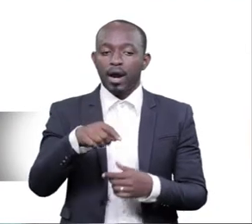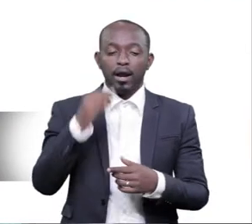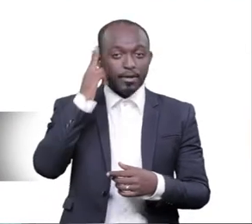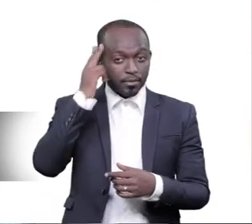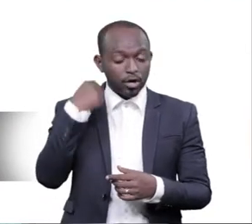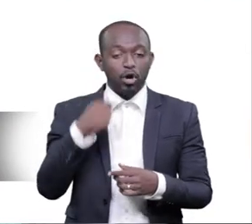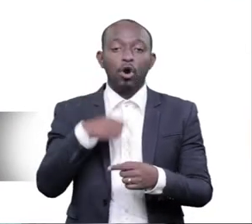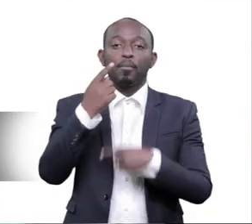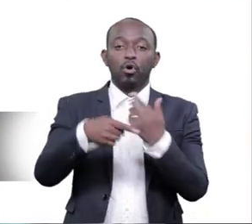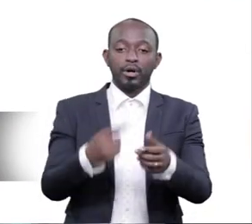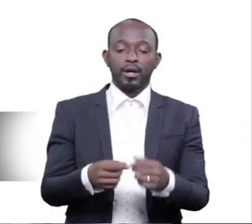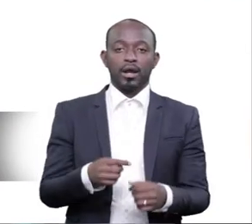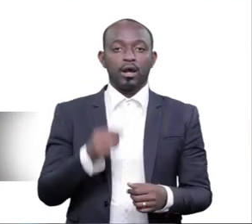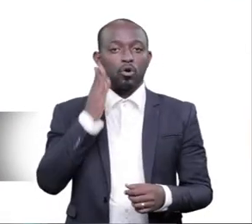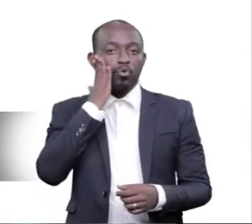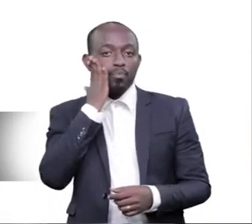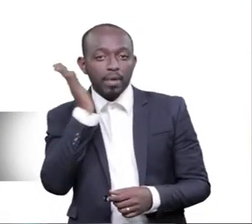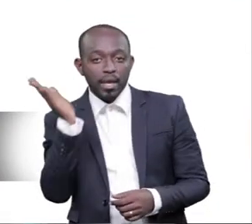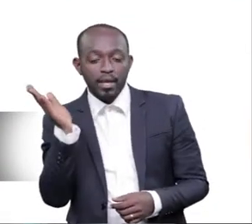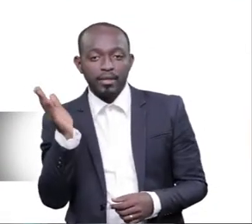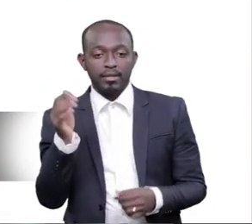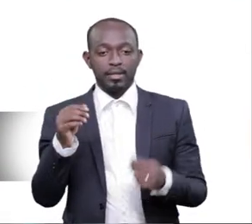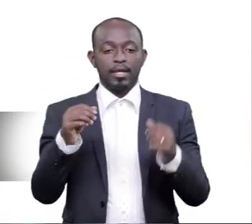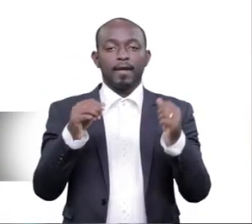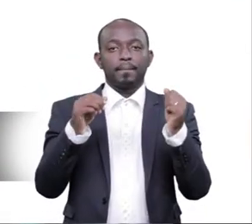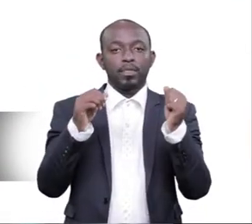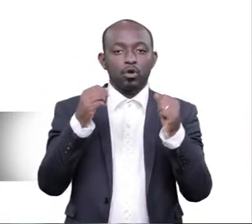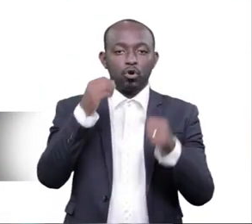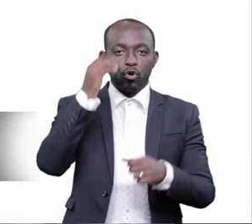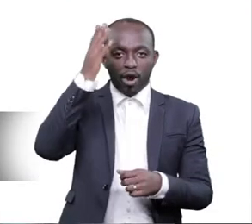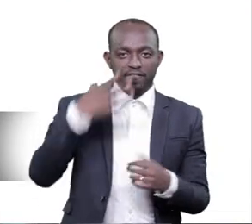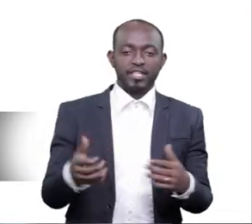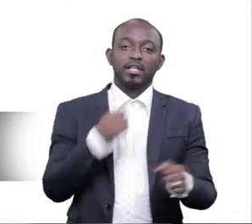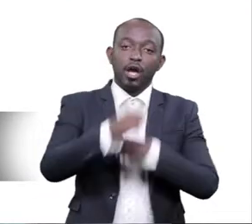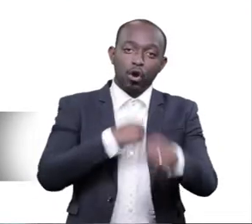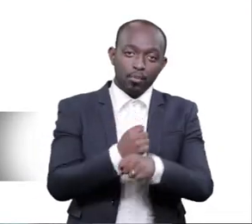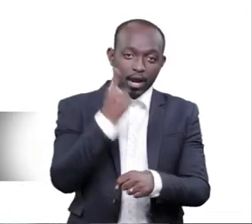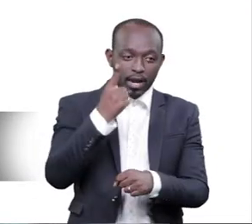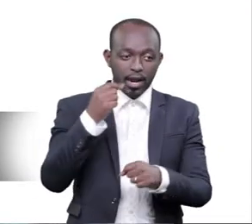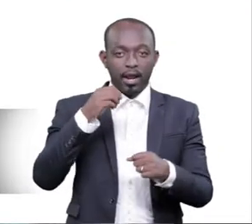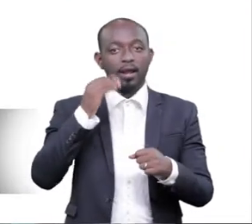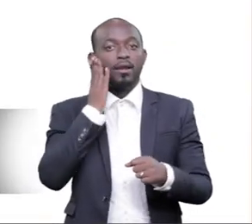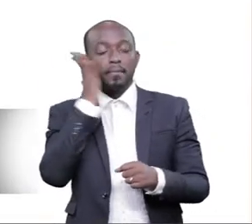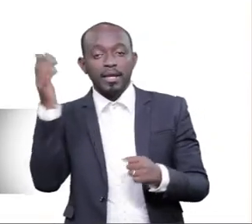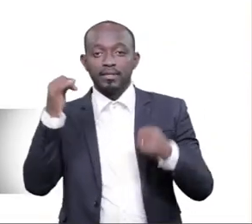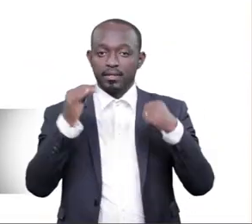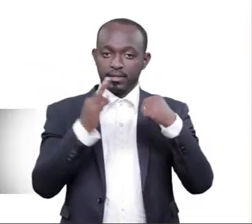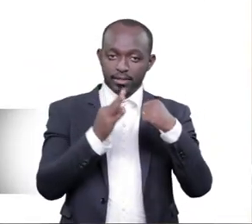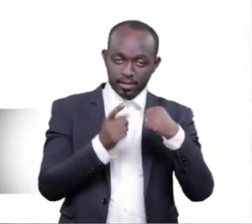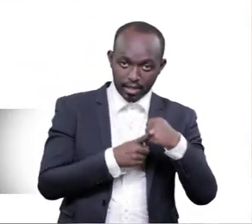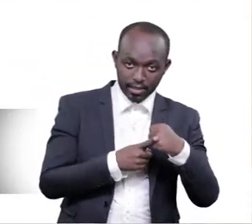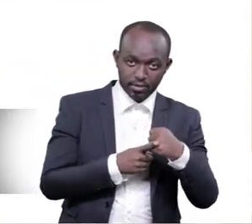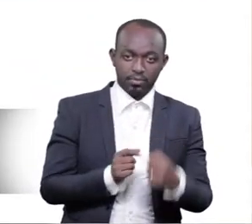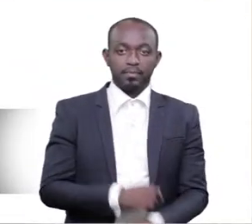kumukoresha ikindi kizamini kimwe cy'umwaka n'amezi atandatu ubundi nkahita mukura ku ibere ariko